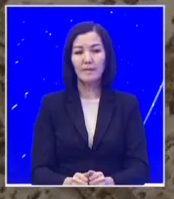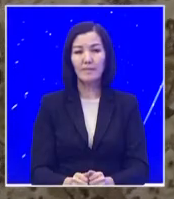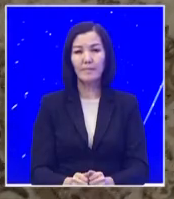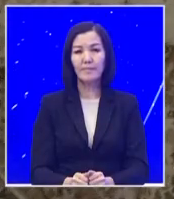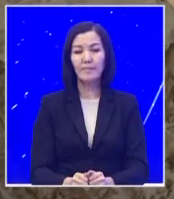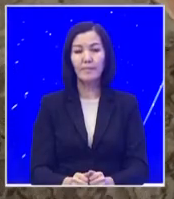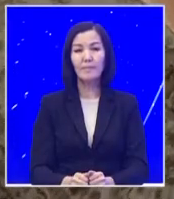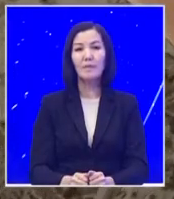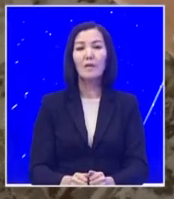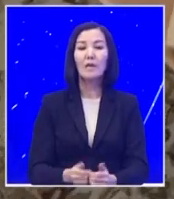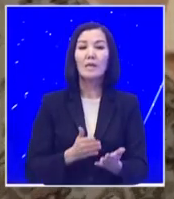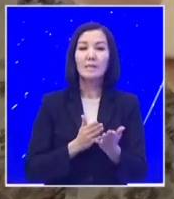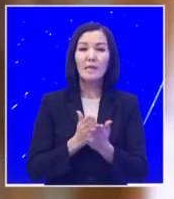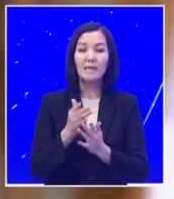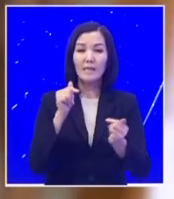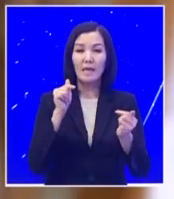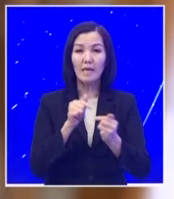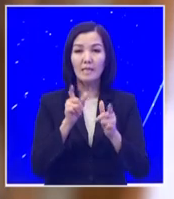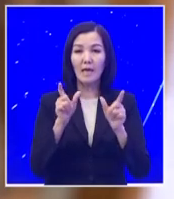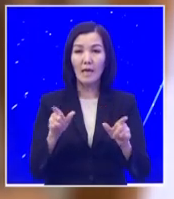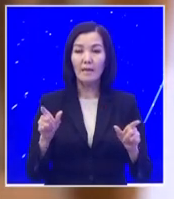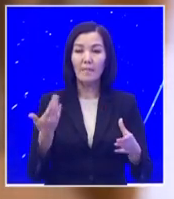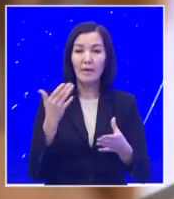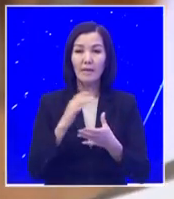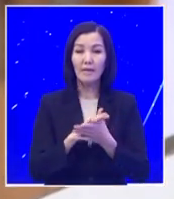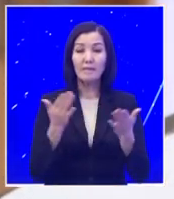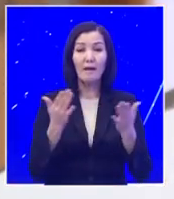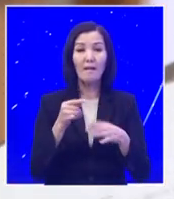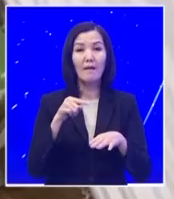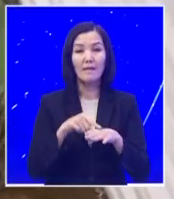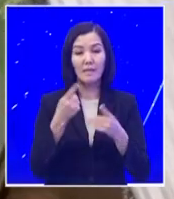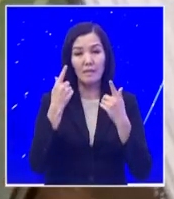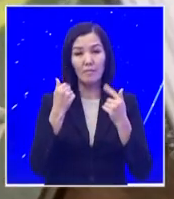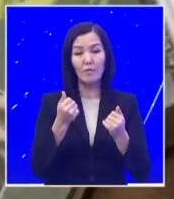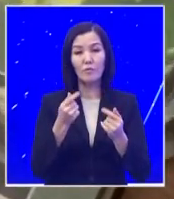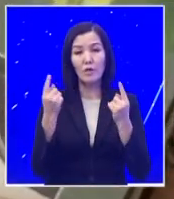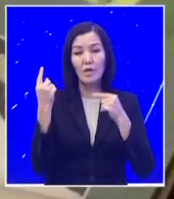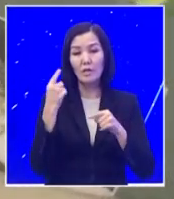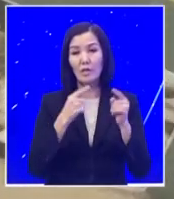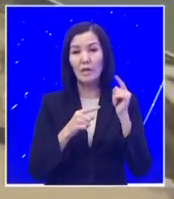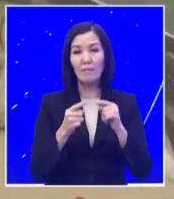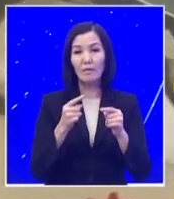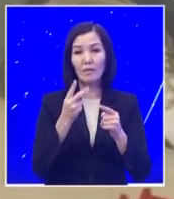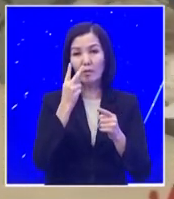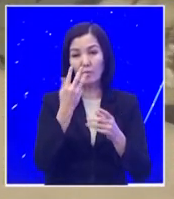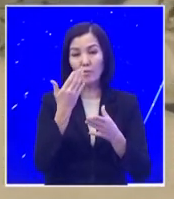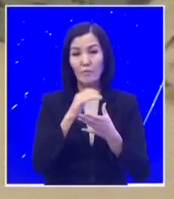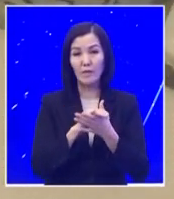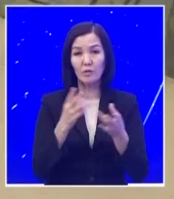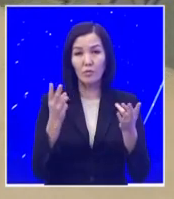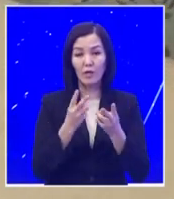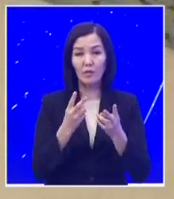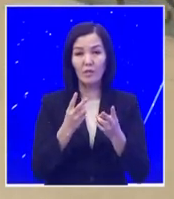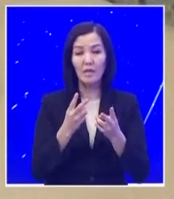Озбыр саясатқа қарсы шыққан тұлғалармен таныстық, Абайға қалай әсер еткенін білу үшін оның шығармашылығына көз жүгірту жеткілікті. Осы күні